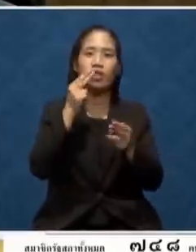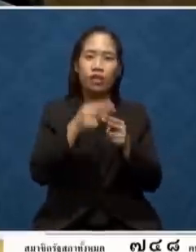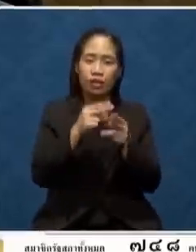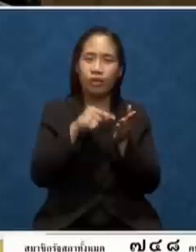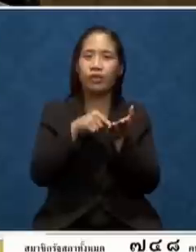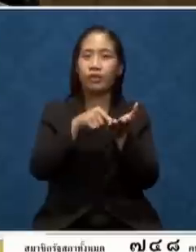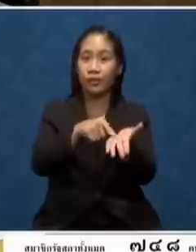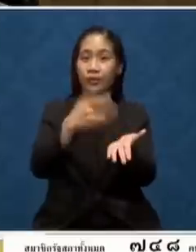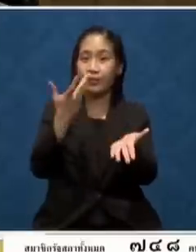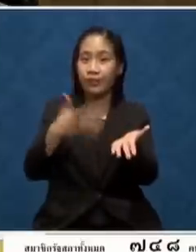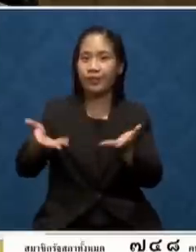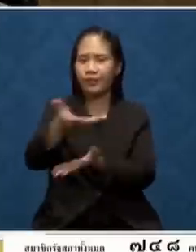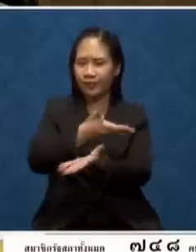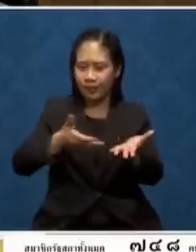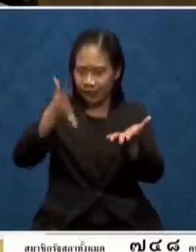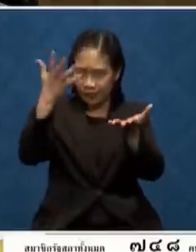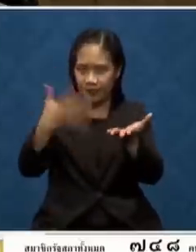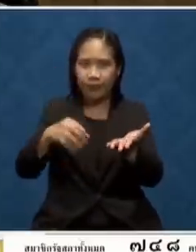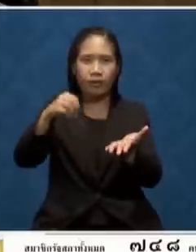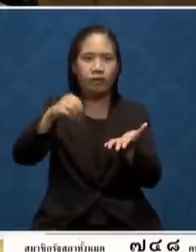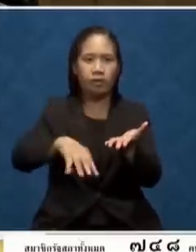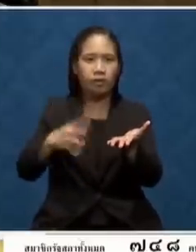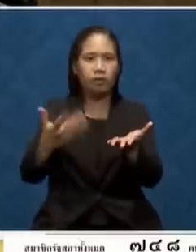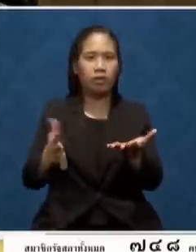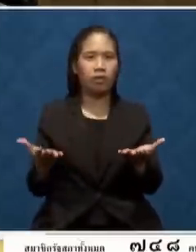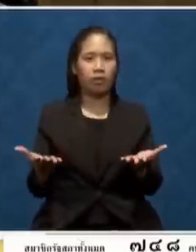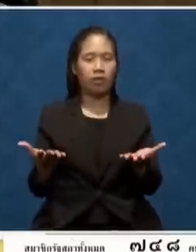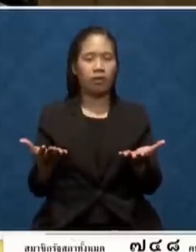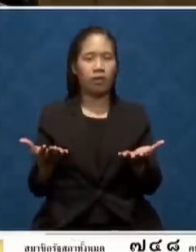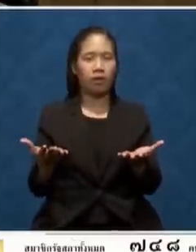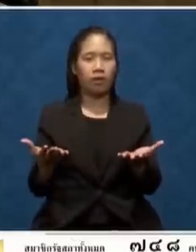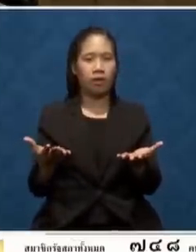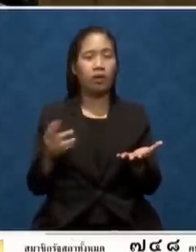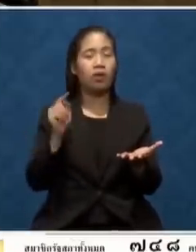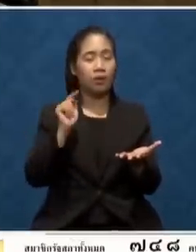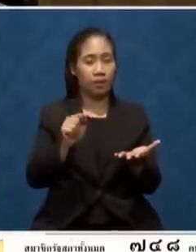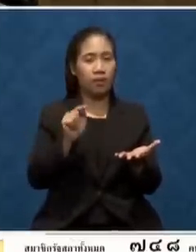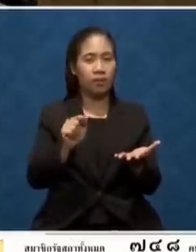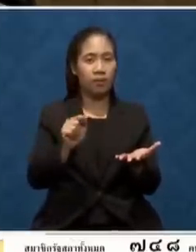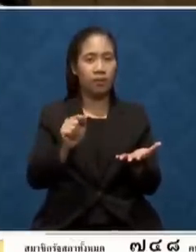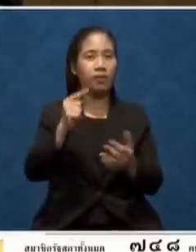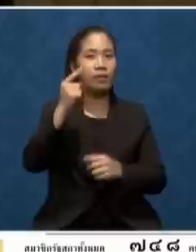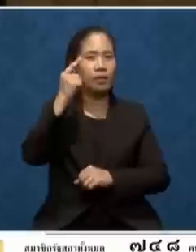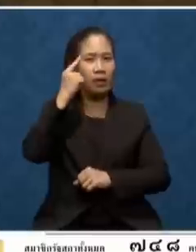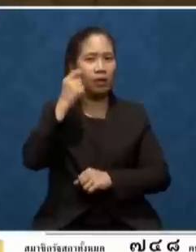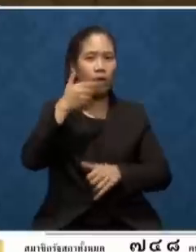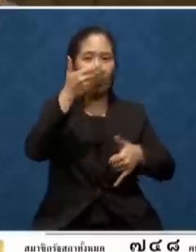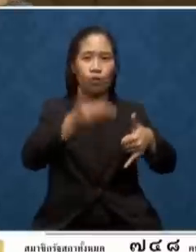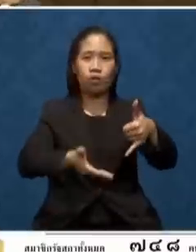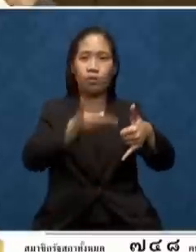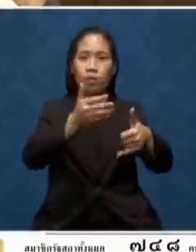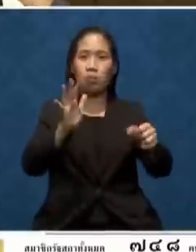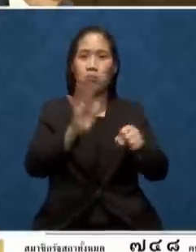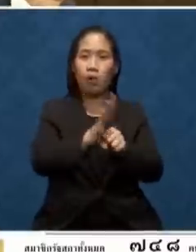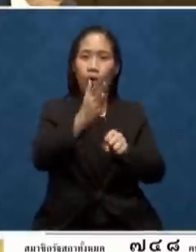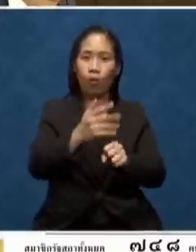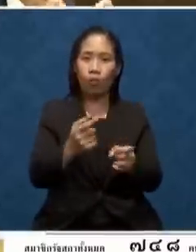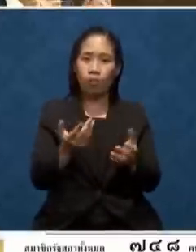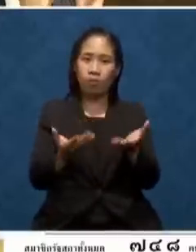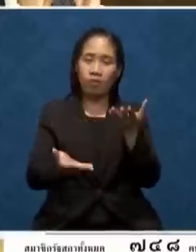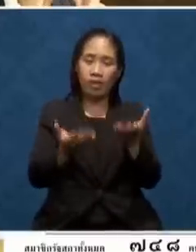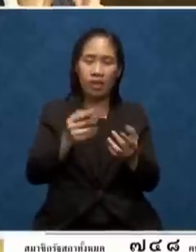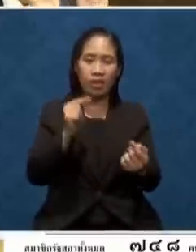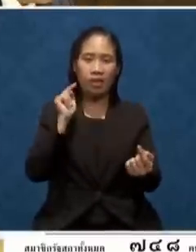และไม่ได้รับการเห็นชอบจากรัฐสภาดังนั้นจึงขาดคุณสมบัติหรือเข้าลักษณะ